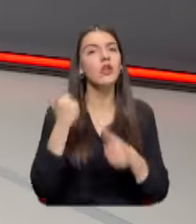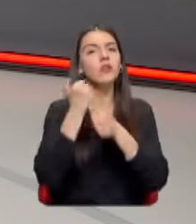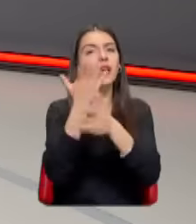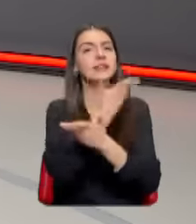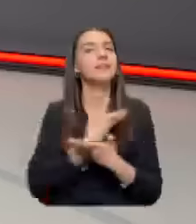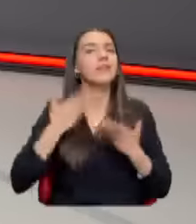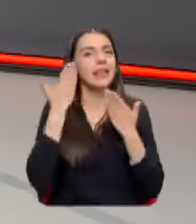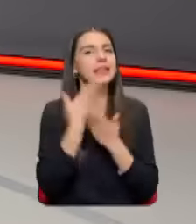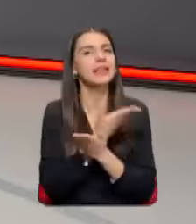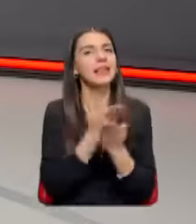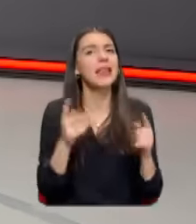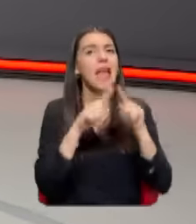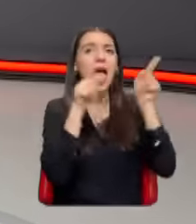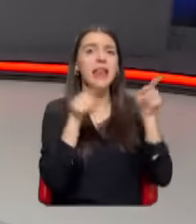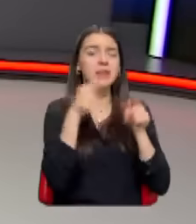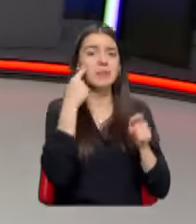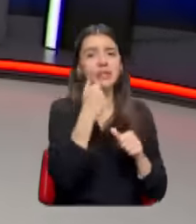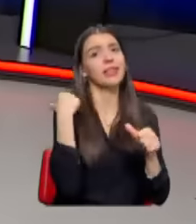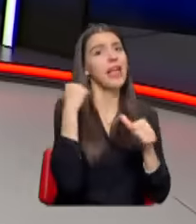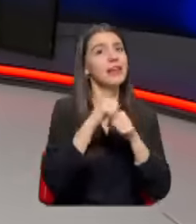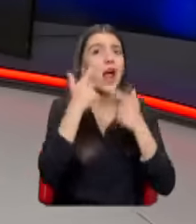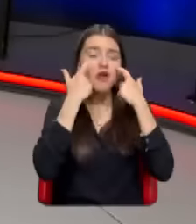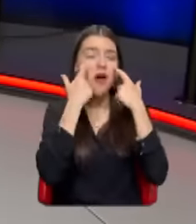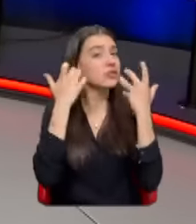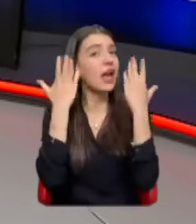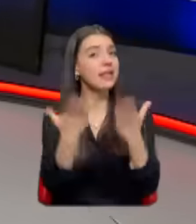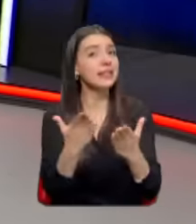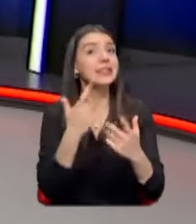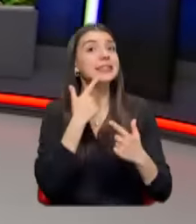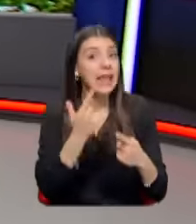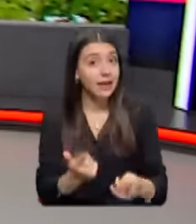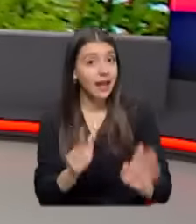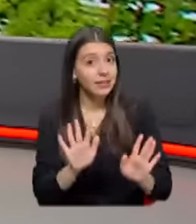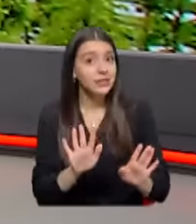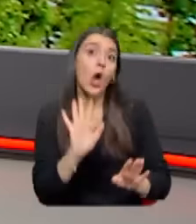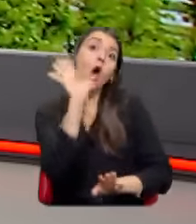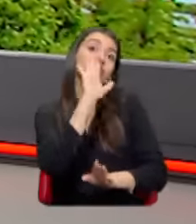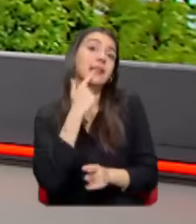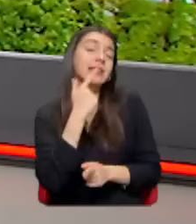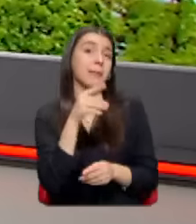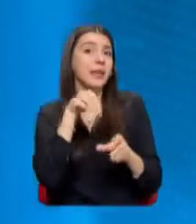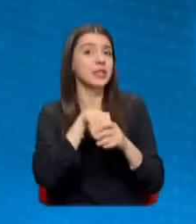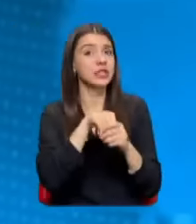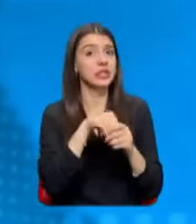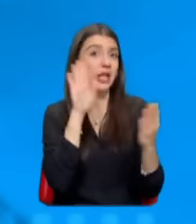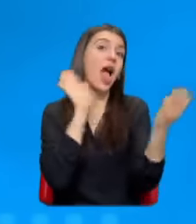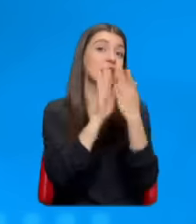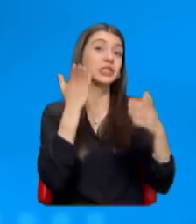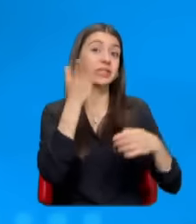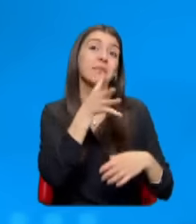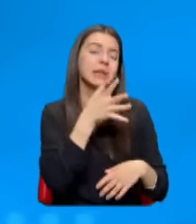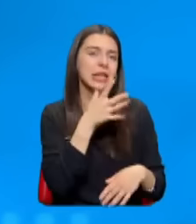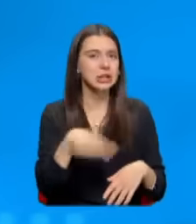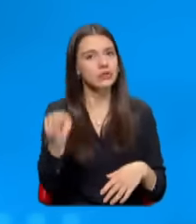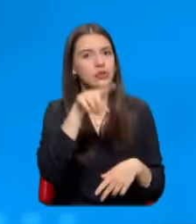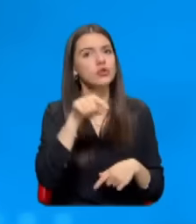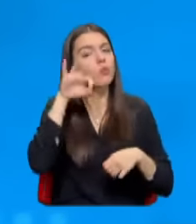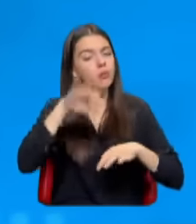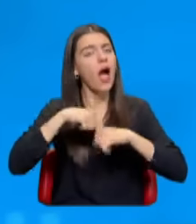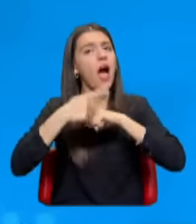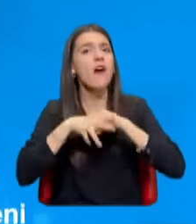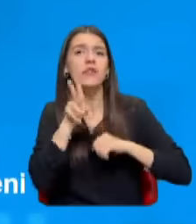Günaydın sevgili izleyenler. Ekran başına bir kez daha hoş geldiniz derken hoşça kalın demek için aslında karşınızdayız biliyorsunuz. Bu